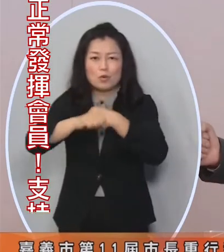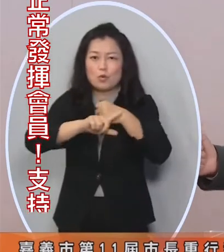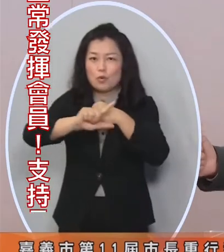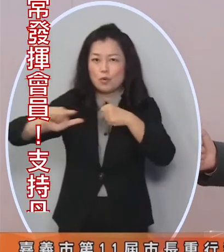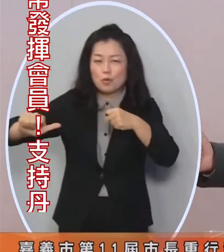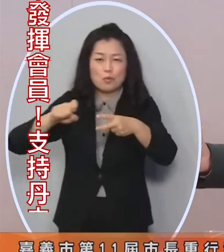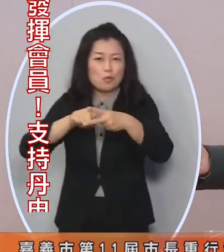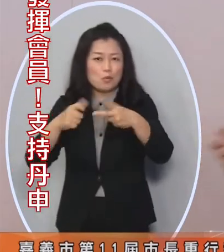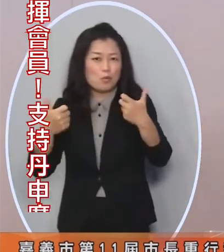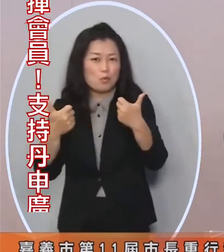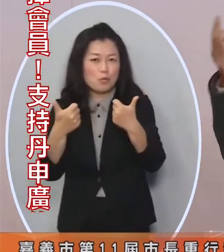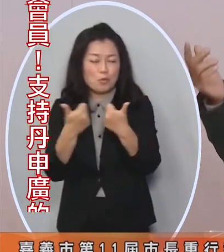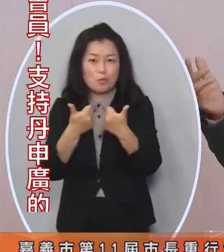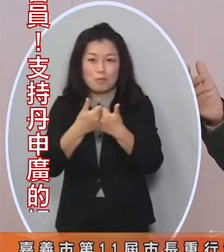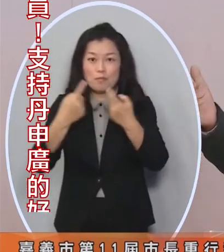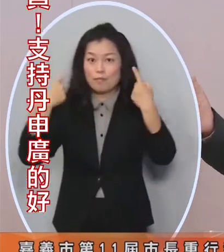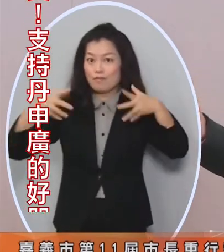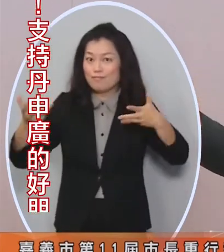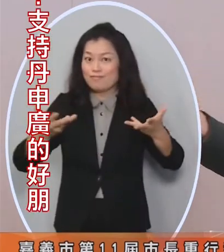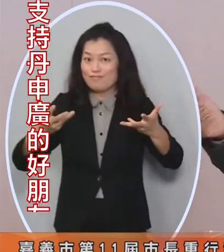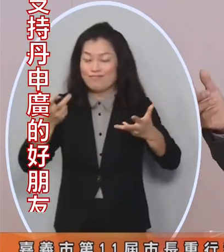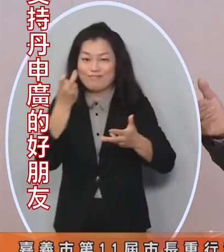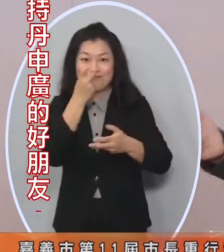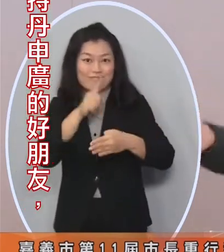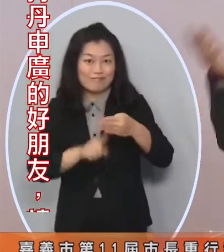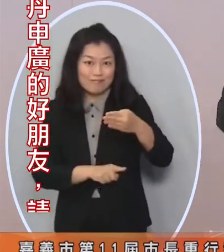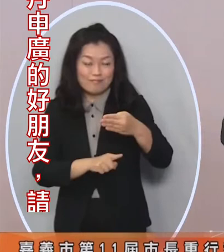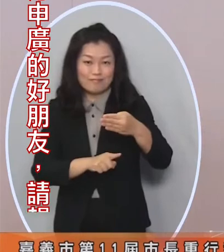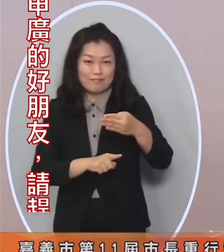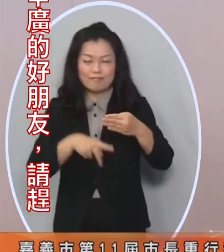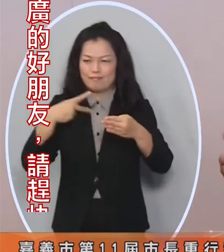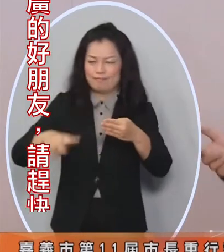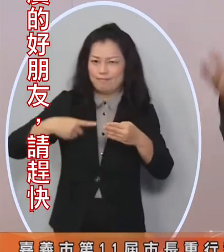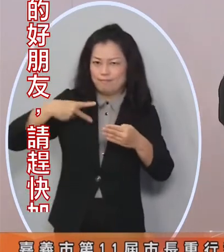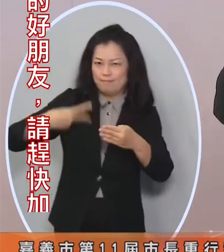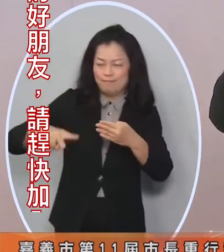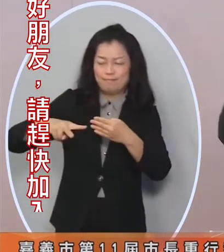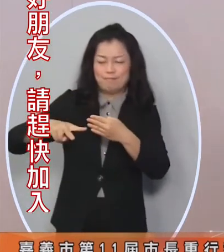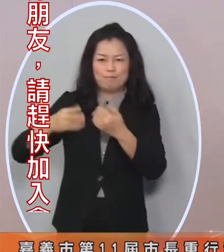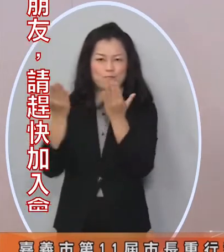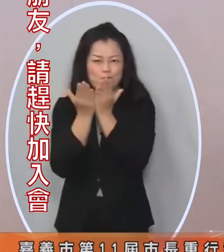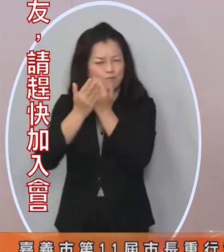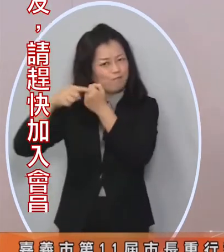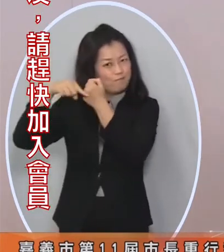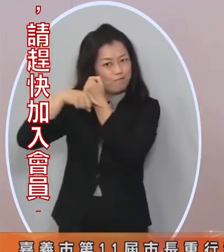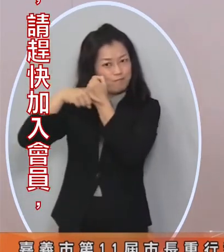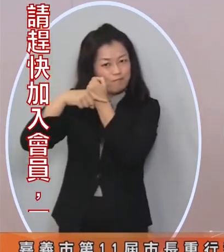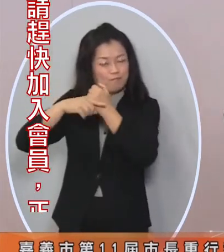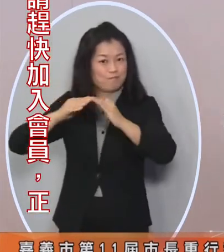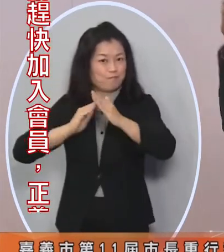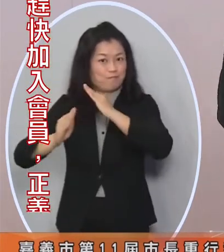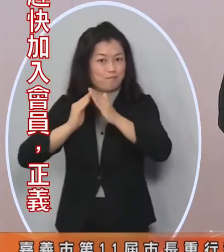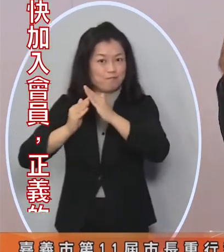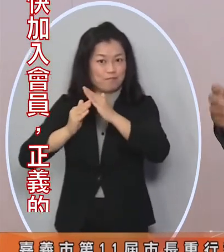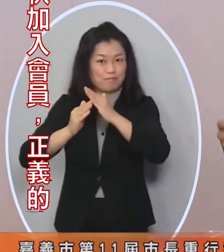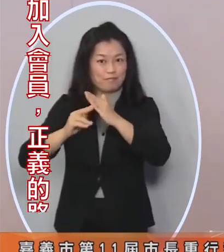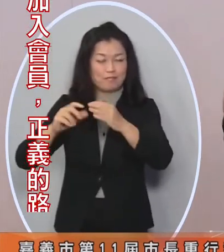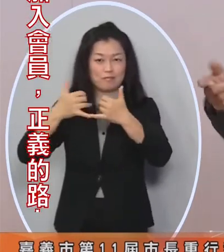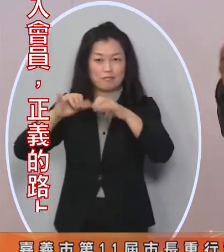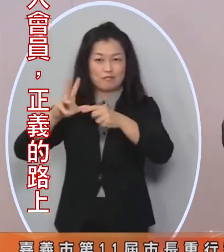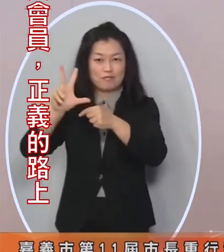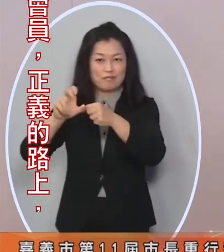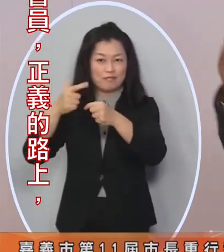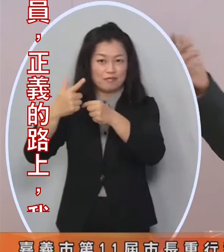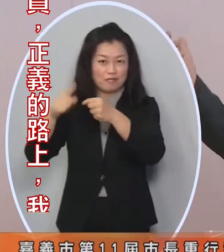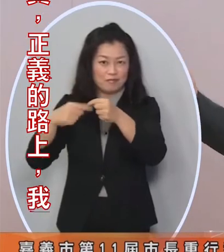监事，但是吼，我即马过去读册，读战略研究所，为76年读到即马，